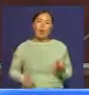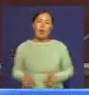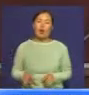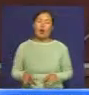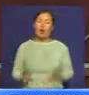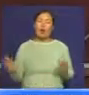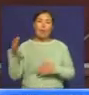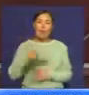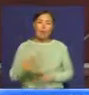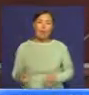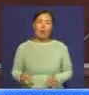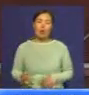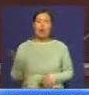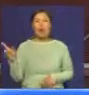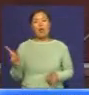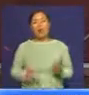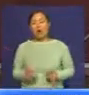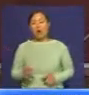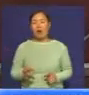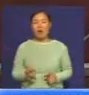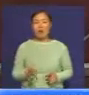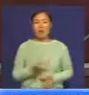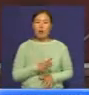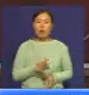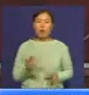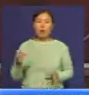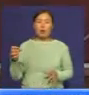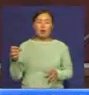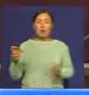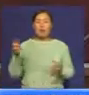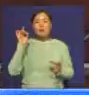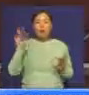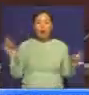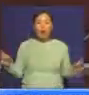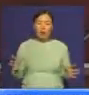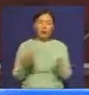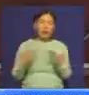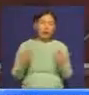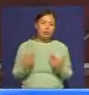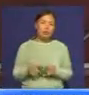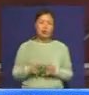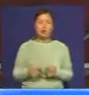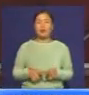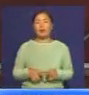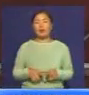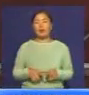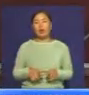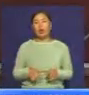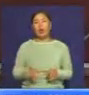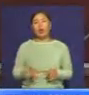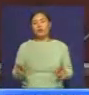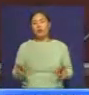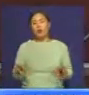огнезащитной обработке, скажем, есть, и по пожаротушению системе тоже нарушение есть, по пожарной сигнализации,